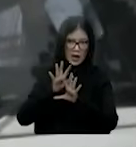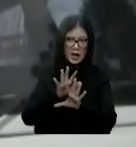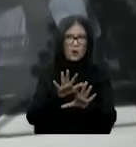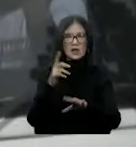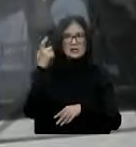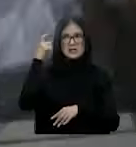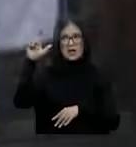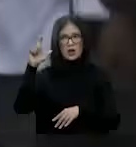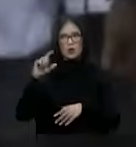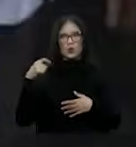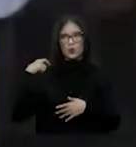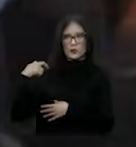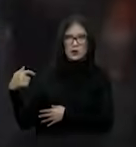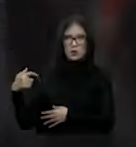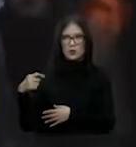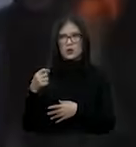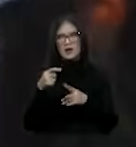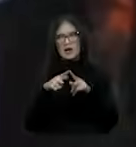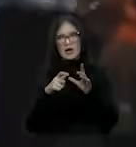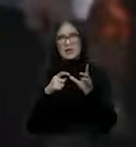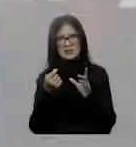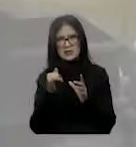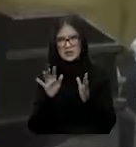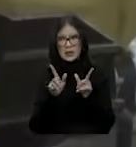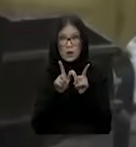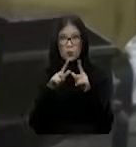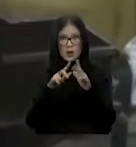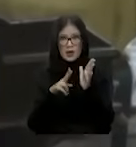Nasir dan Muhammad Wardan ke kantor KPU Riau.